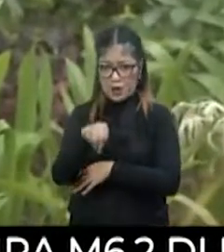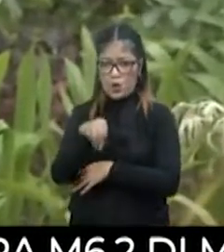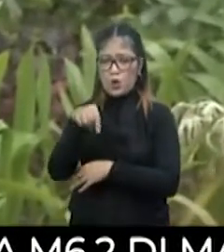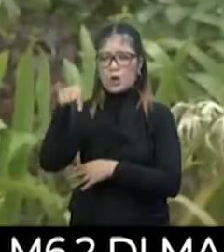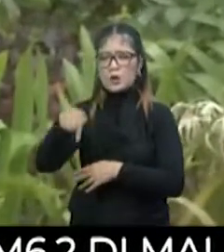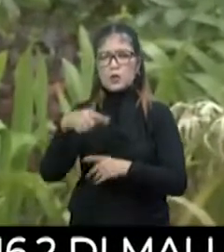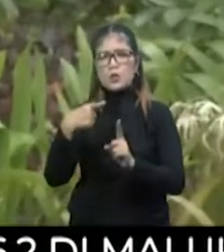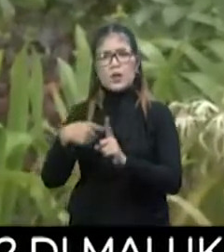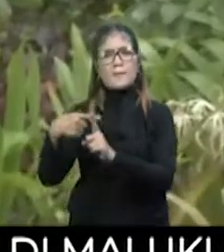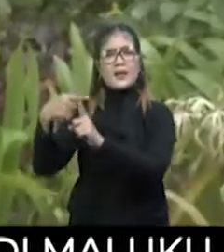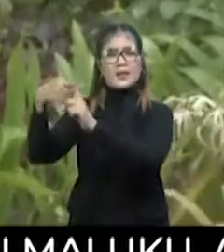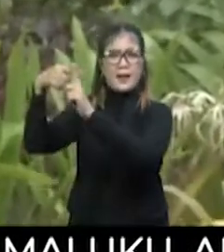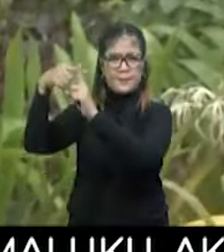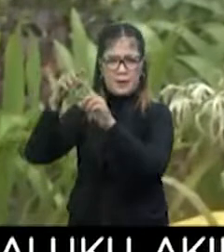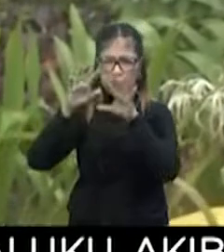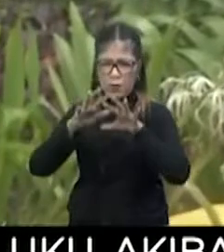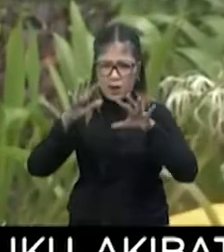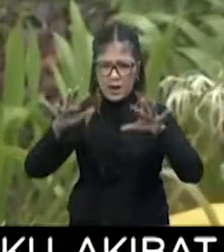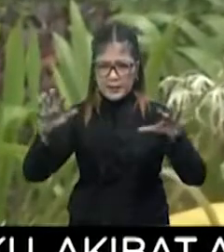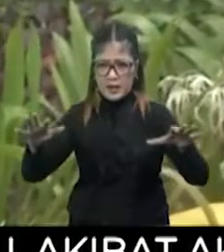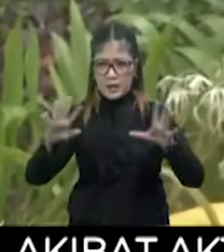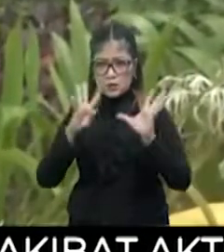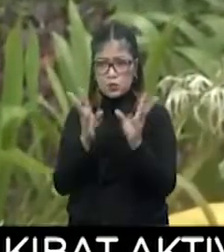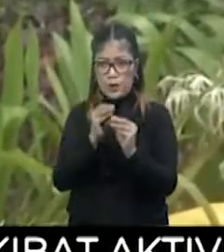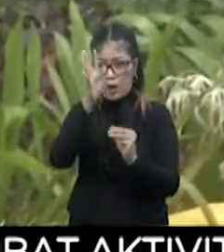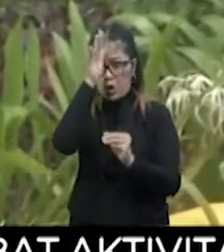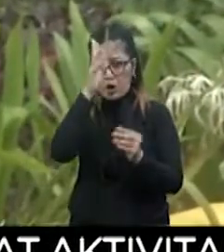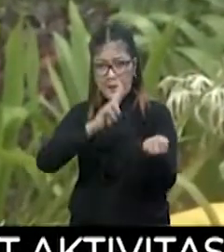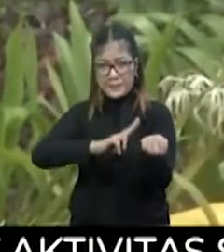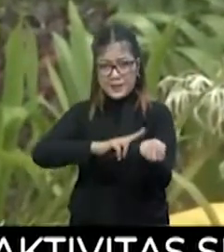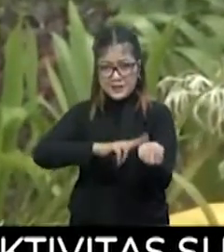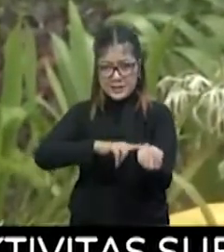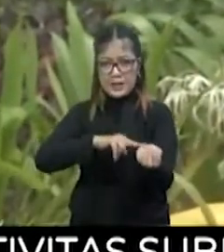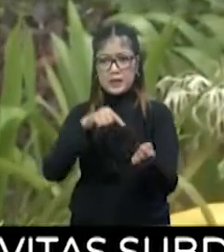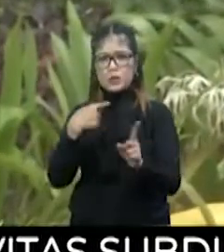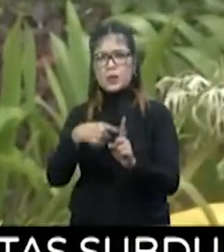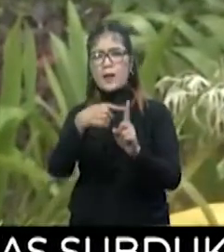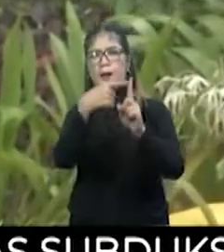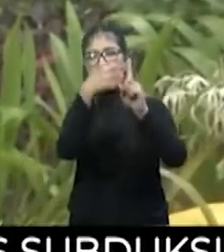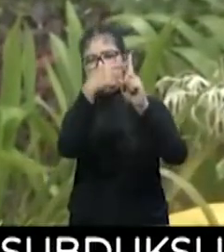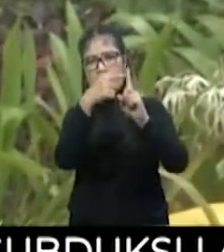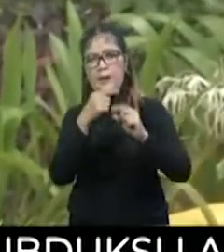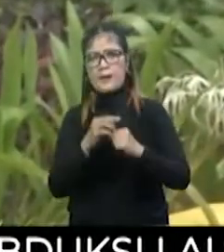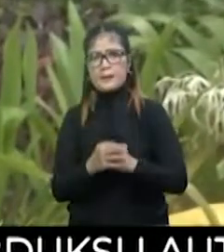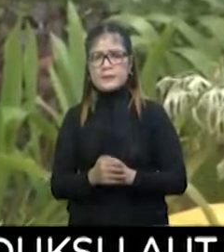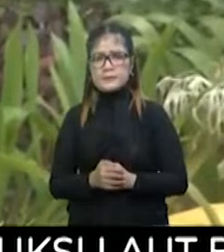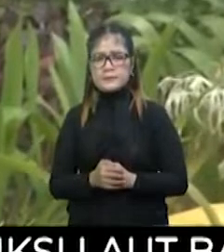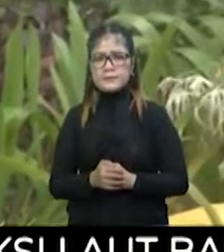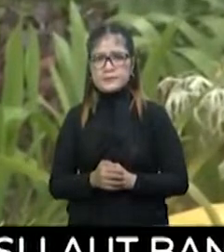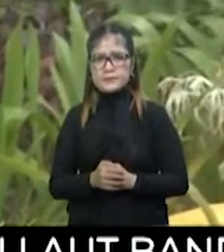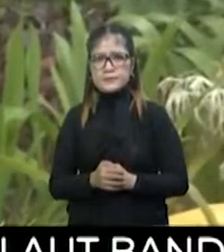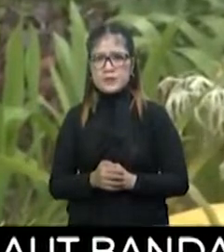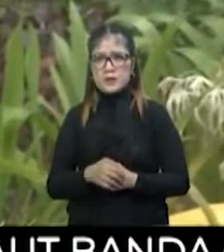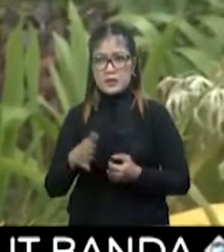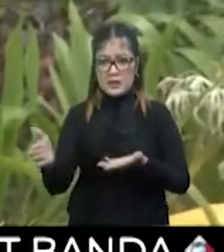ataupun penambahan jumlah pasien yang dirawat di Rumah Sakit Darurat Wisma Atlet Kebayoran. Data per pagi ini atau tepatnya di tanggal 2